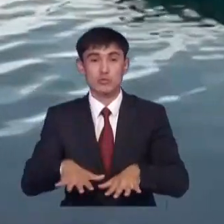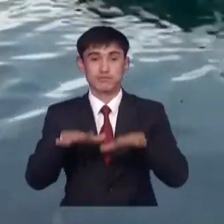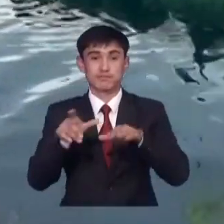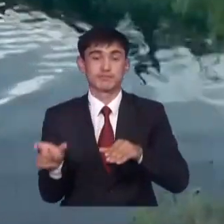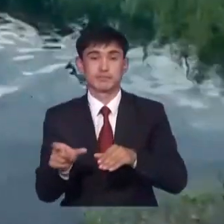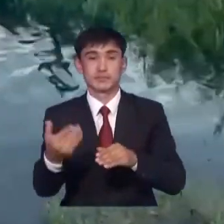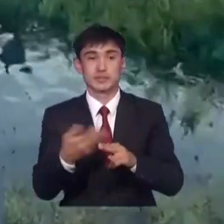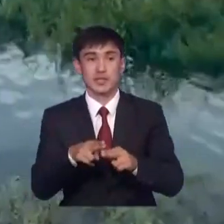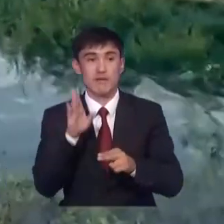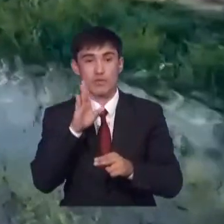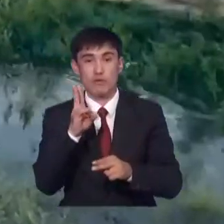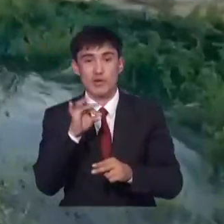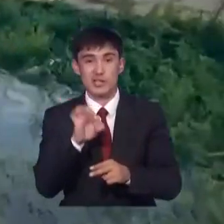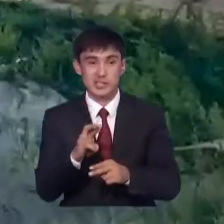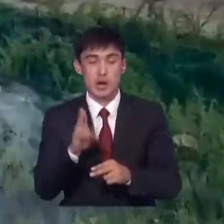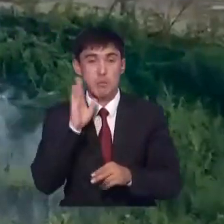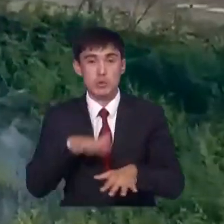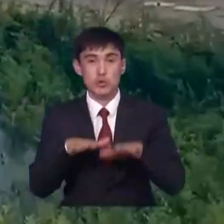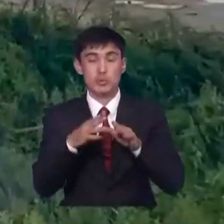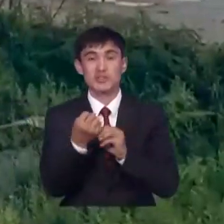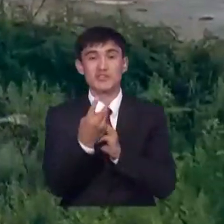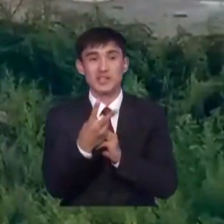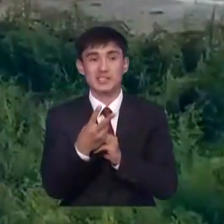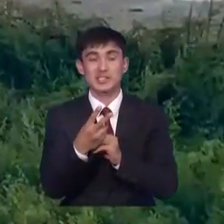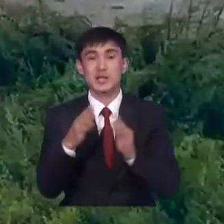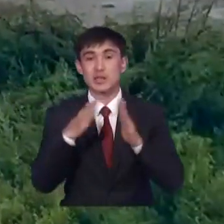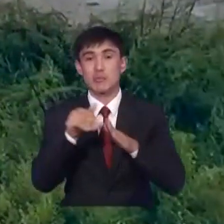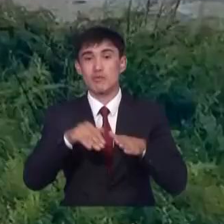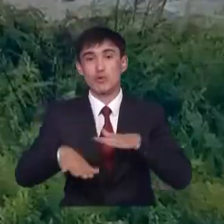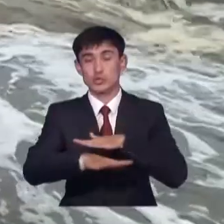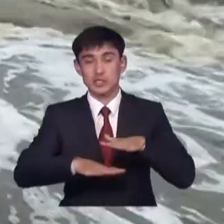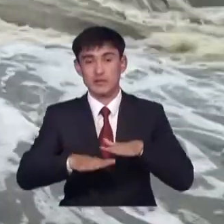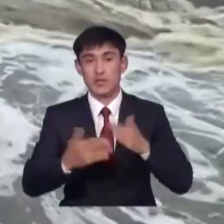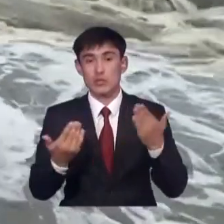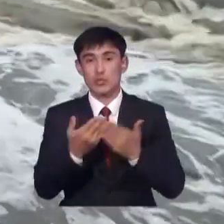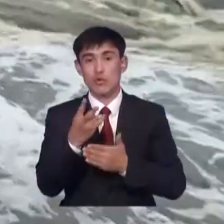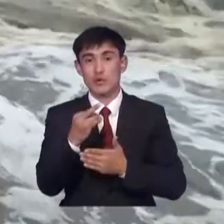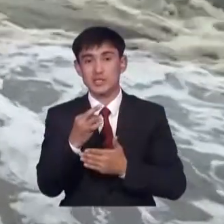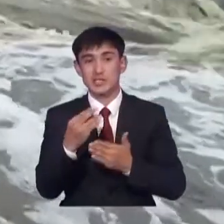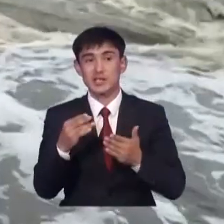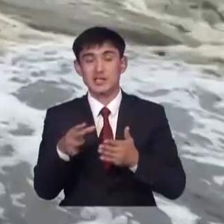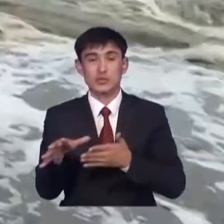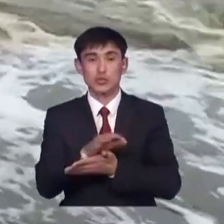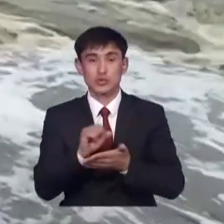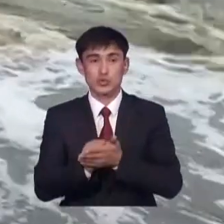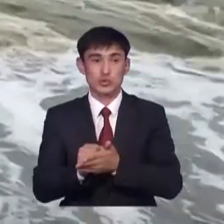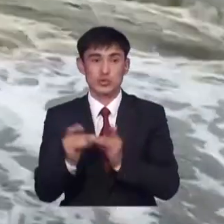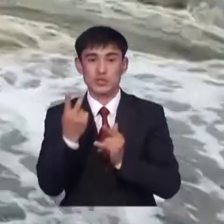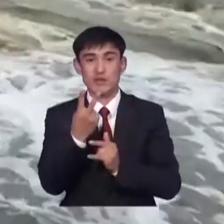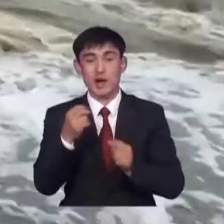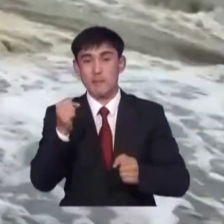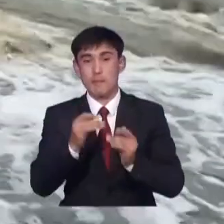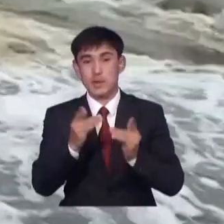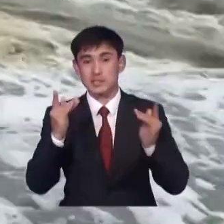русел в районе Новоильинска. Подтоплено более 12 придомовых участков. В Новоильинске смыло 2 автомобильных моста, 3